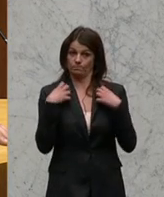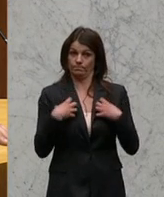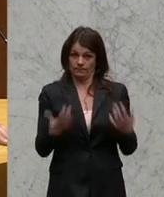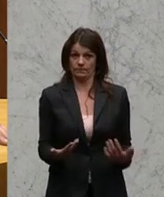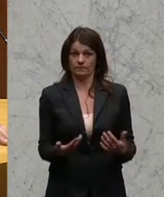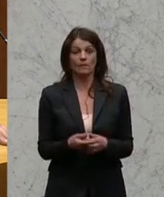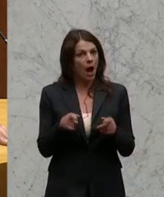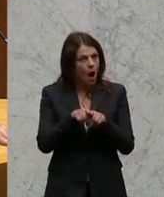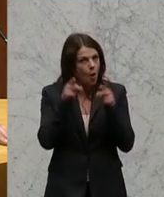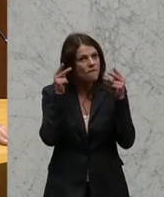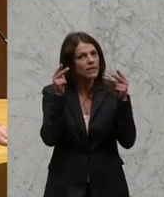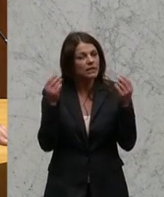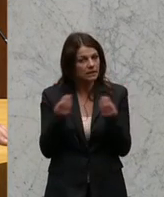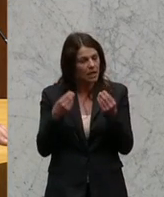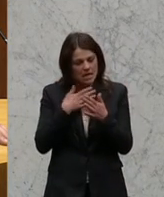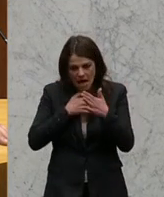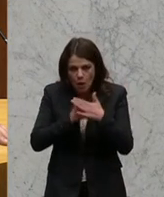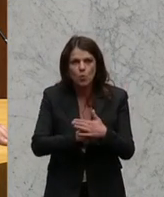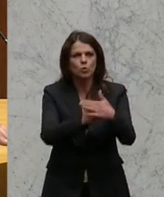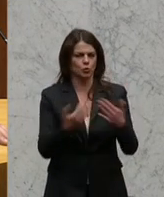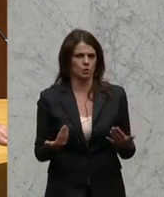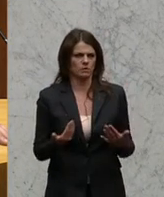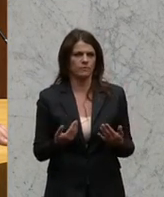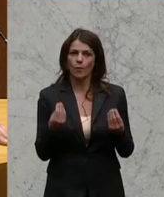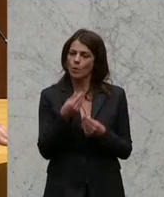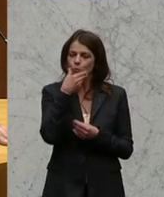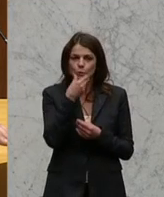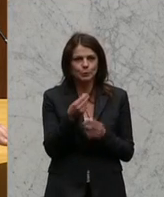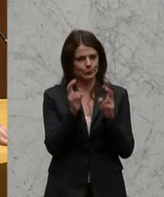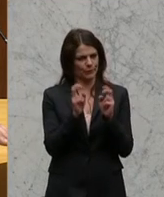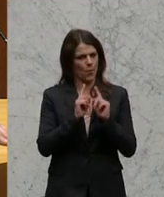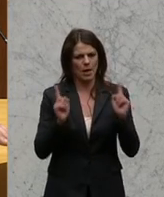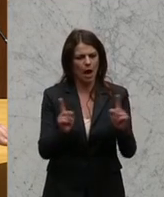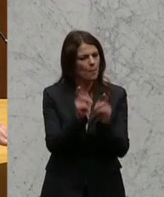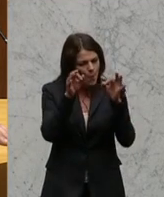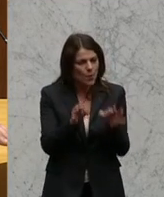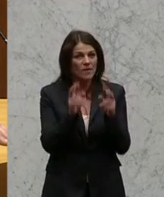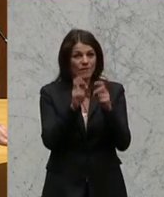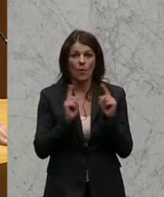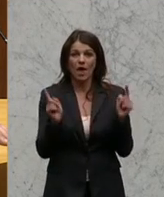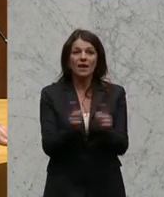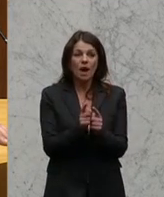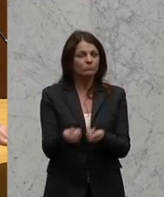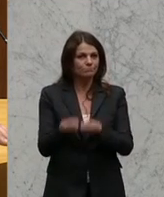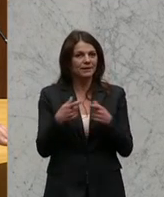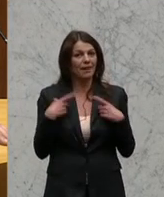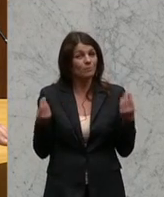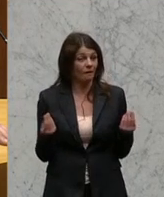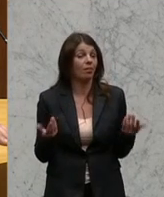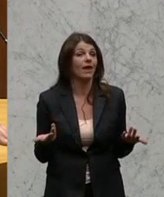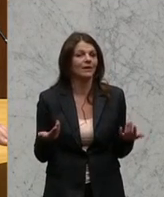ein wichtiger Wert, den wir gerne unterstützen möchten. Denn ein schöner Wohnraum, ein guter Wohnraum schafft Lebensqualität und